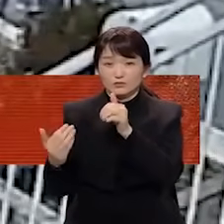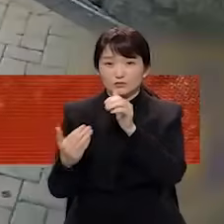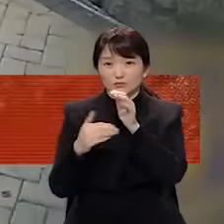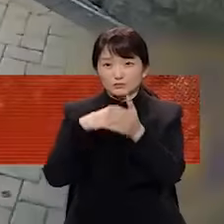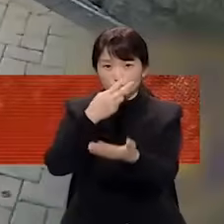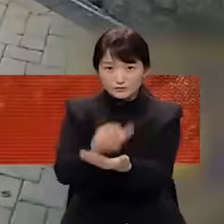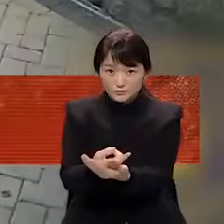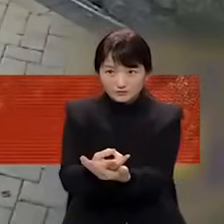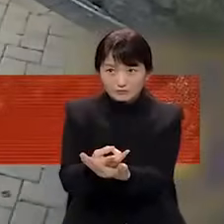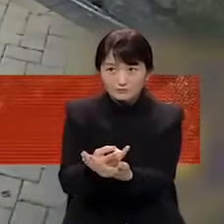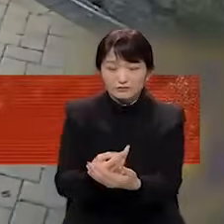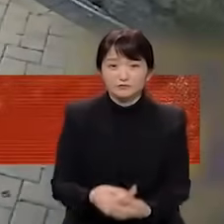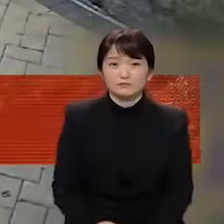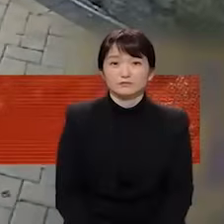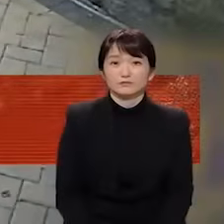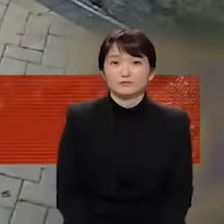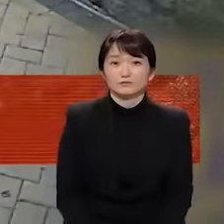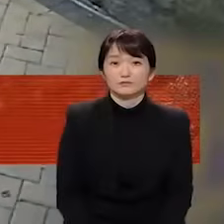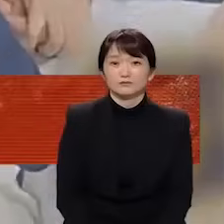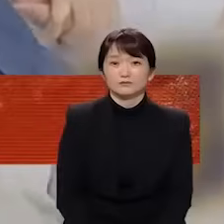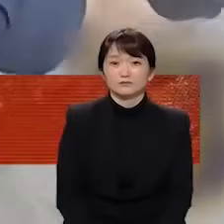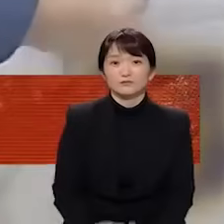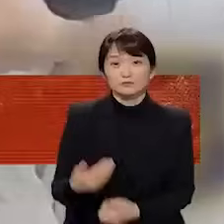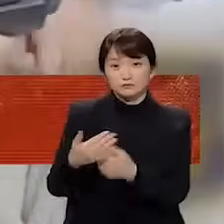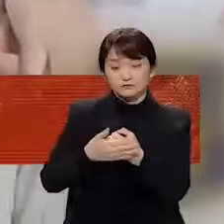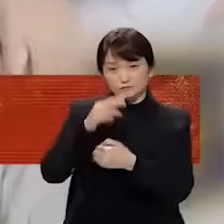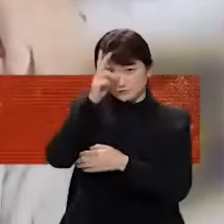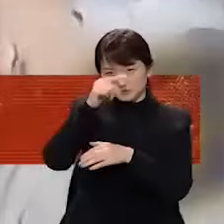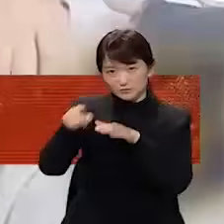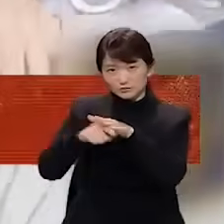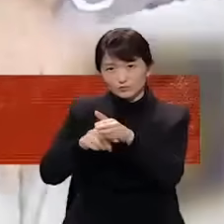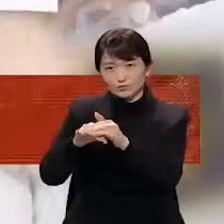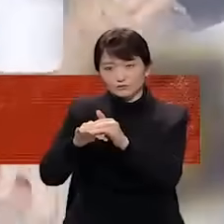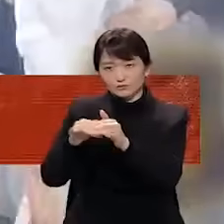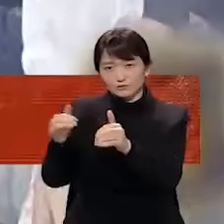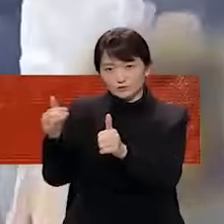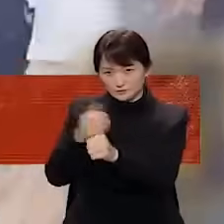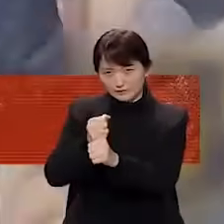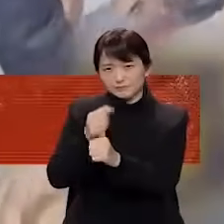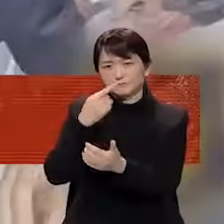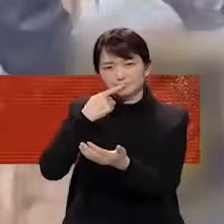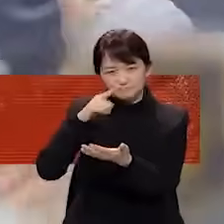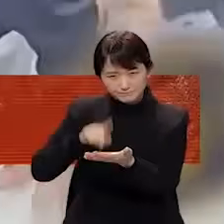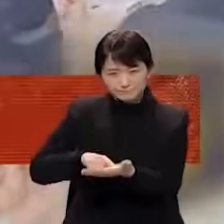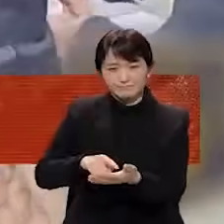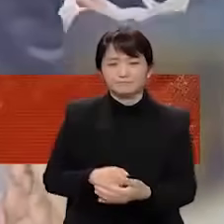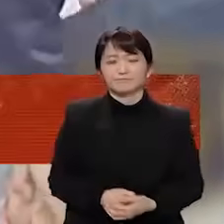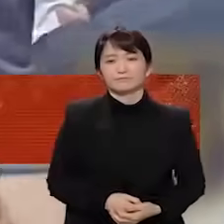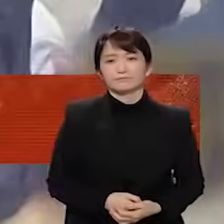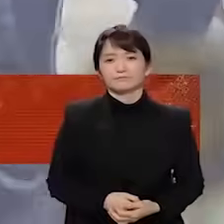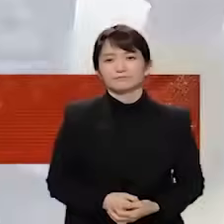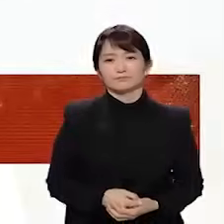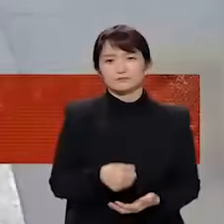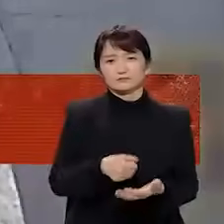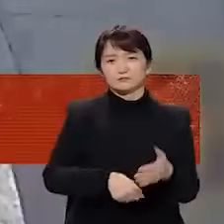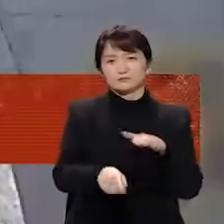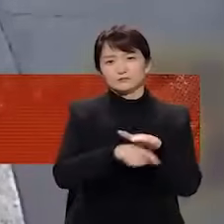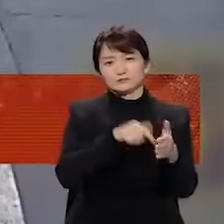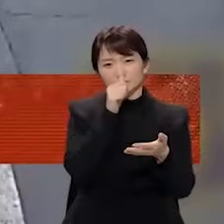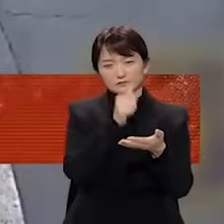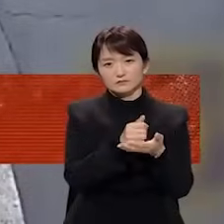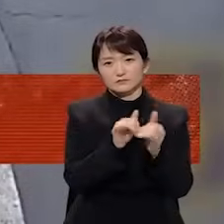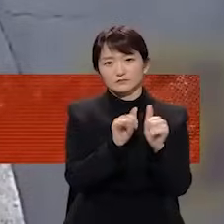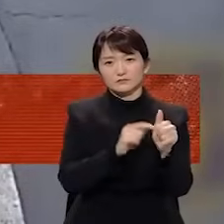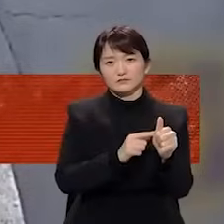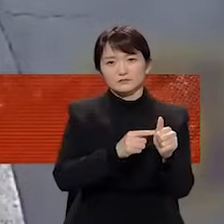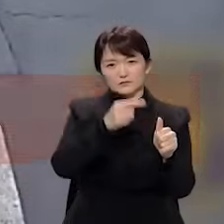도망치는 도둑 앞에서 확 낚아 챘습니다 덕분에 경찰들이 도둑을 손쉽게 체포할 수 있었습니다 아이 태구의 절도 보면 이미 여러